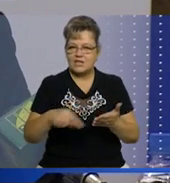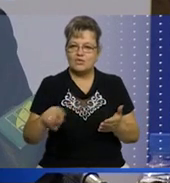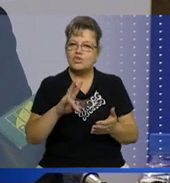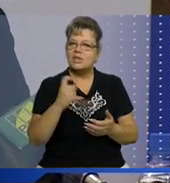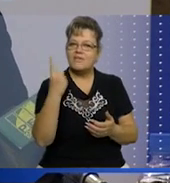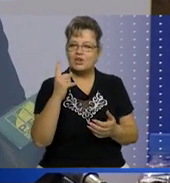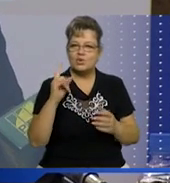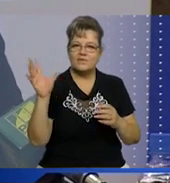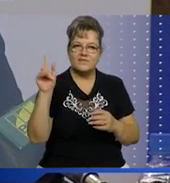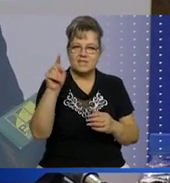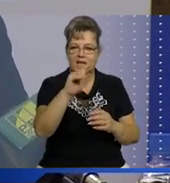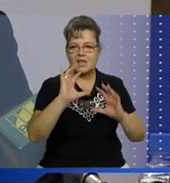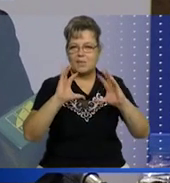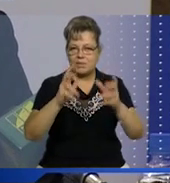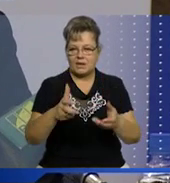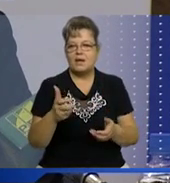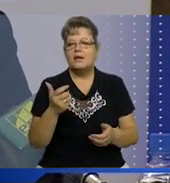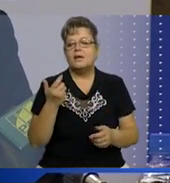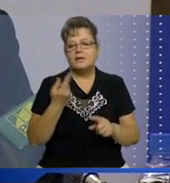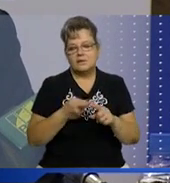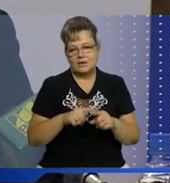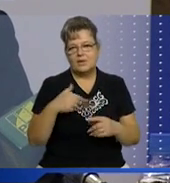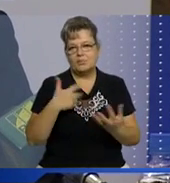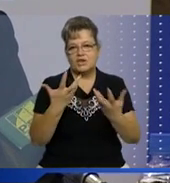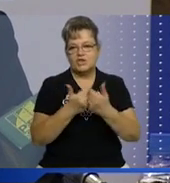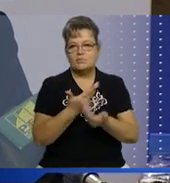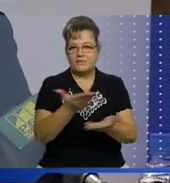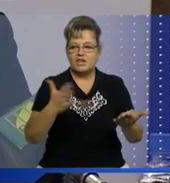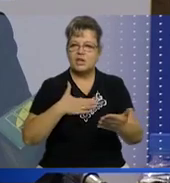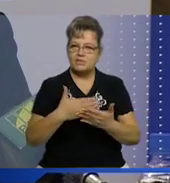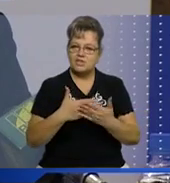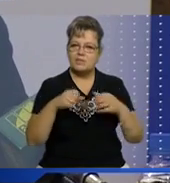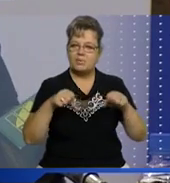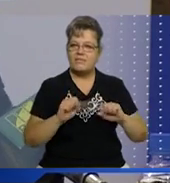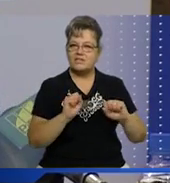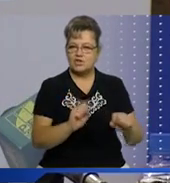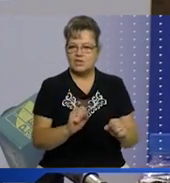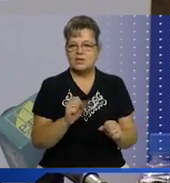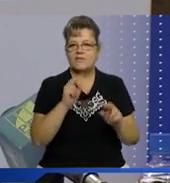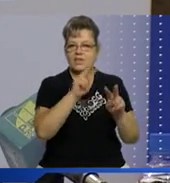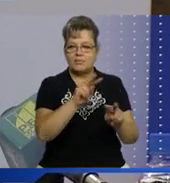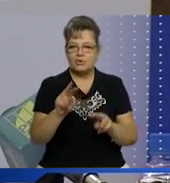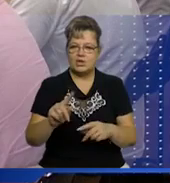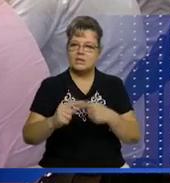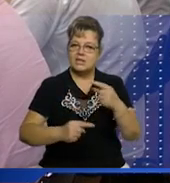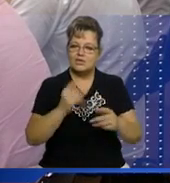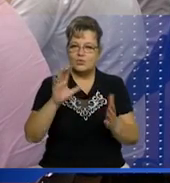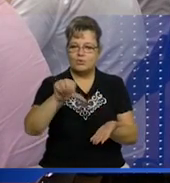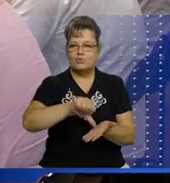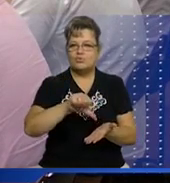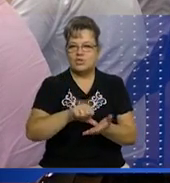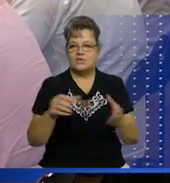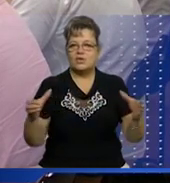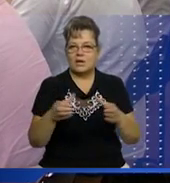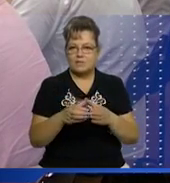руководителей. Этого нельзя исключить ни в одной стране мира. И в этой ситуации мы очень рассчитываем именно на вас, общественников, правозащитников. В